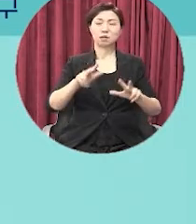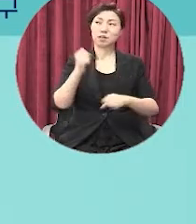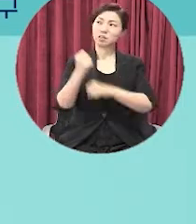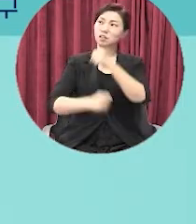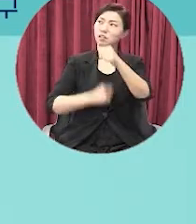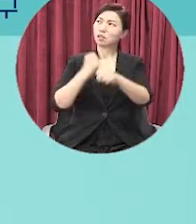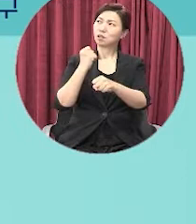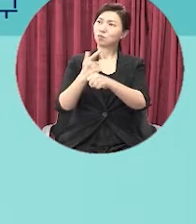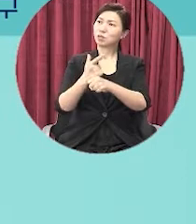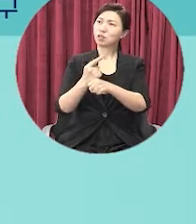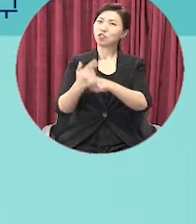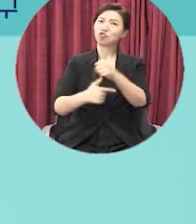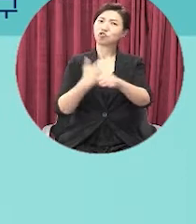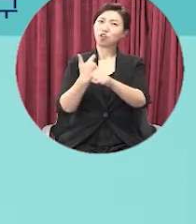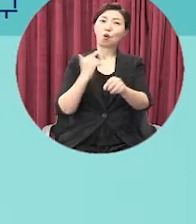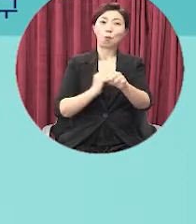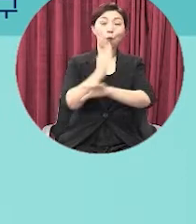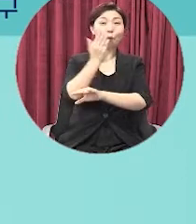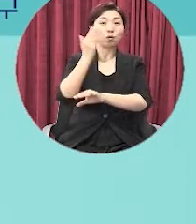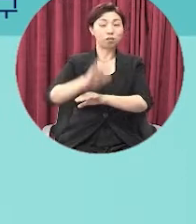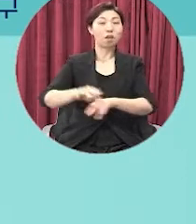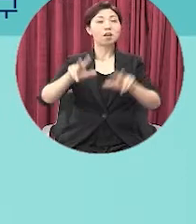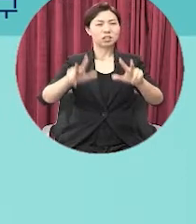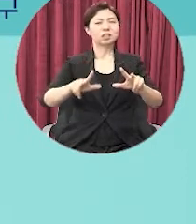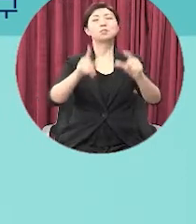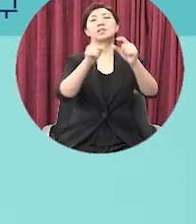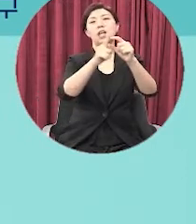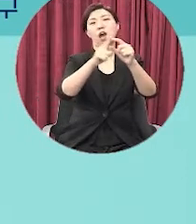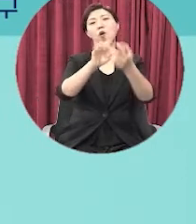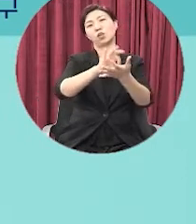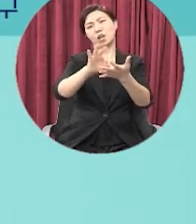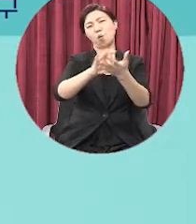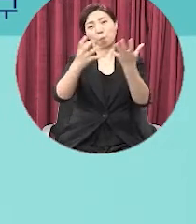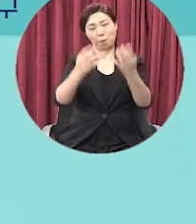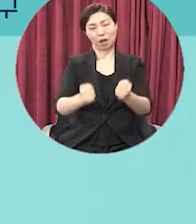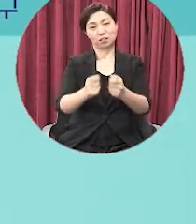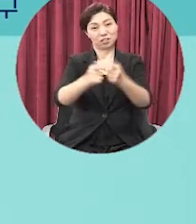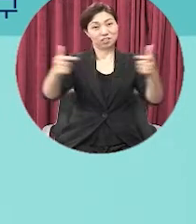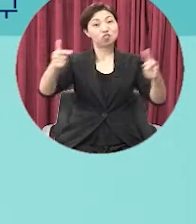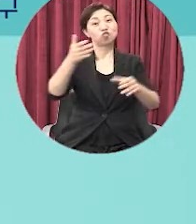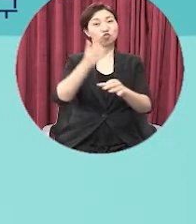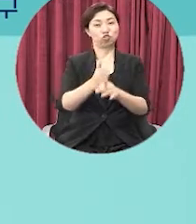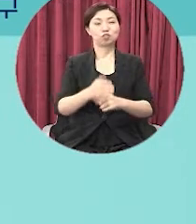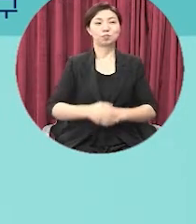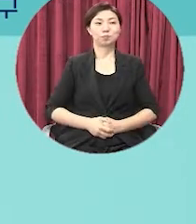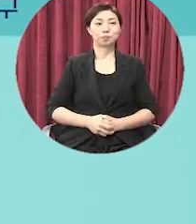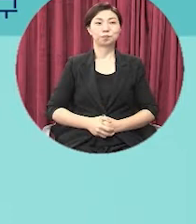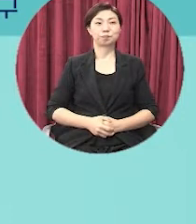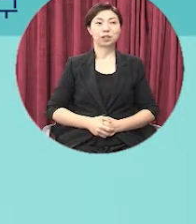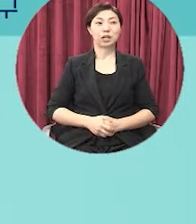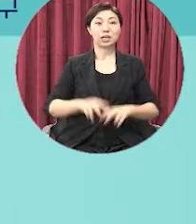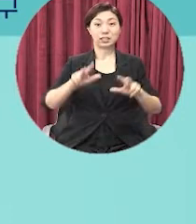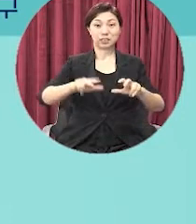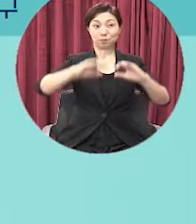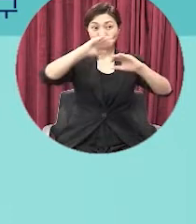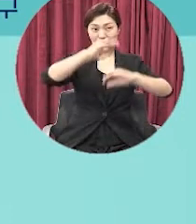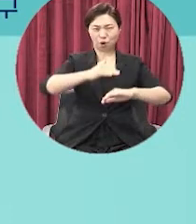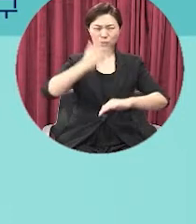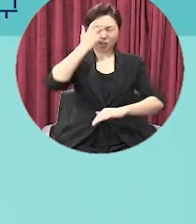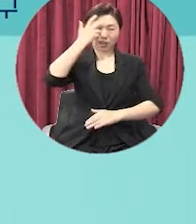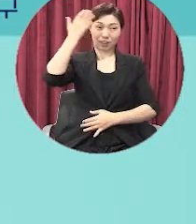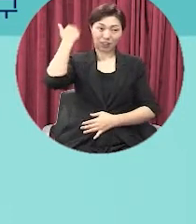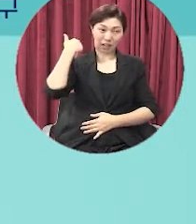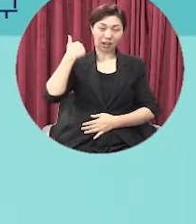얻는데 이제는 이런 움직임들이 많아졌다 뭐 이런 내용이 되겠습니다 그래서 이번 좀 오래전 아 매운데 아